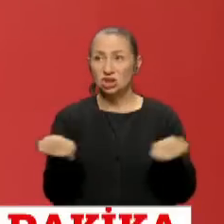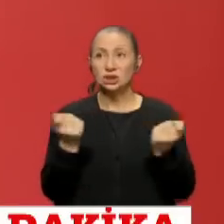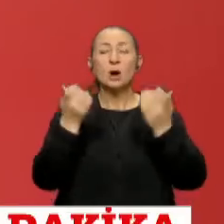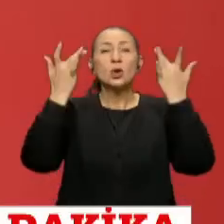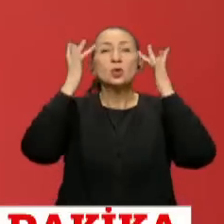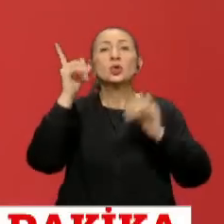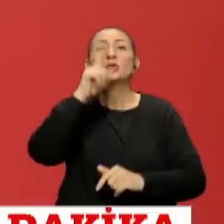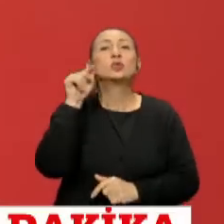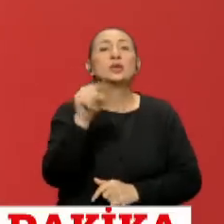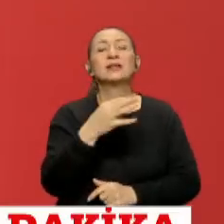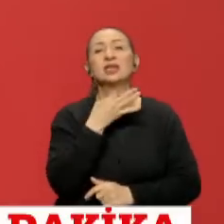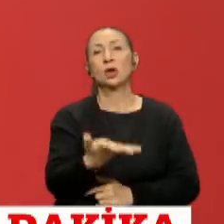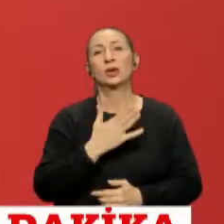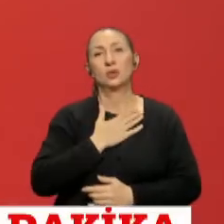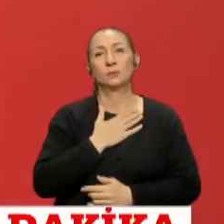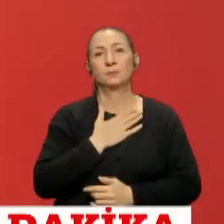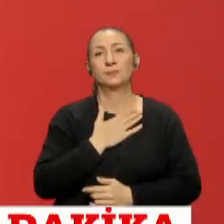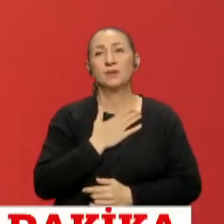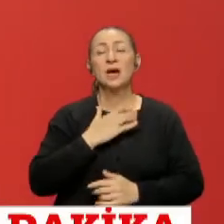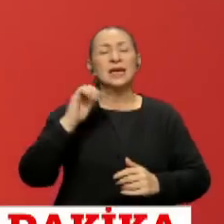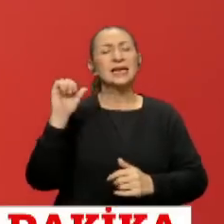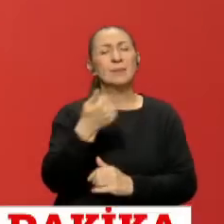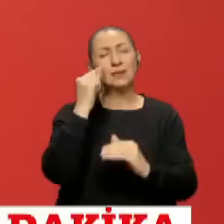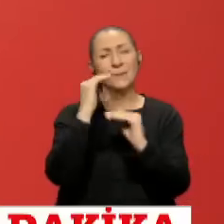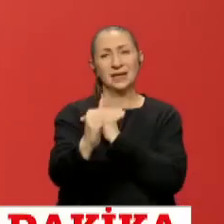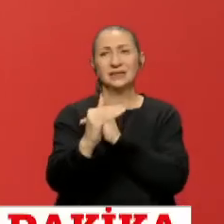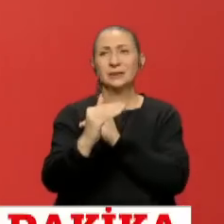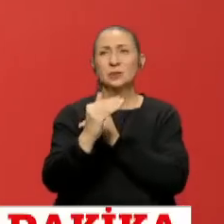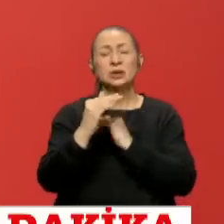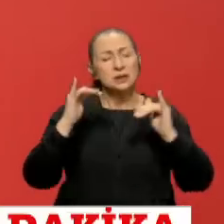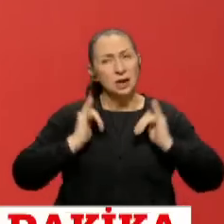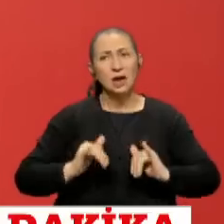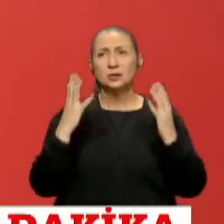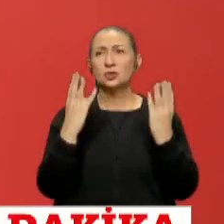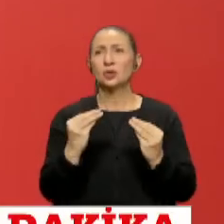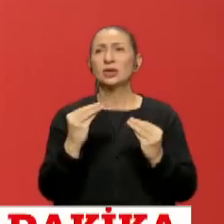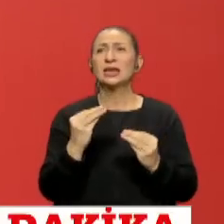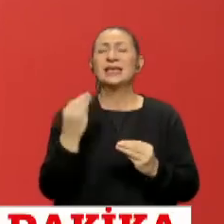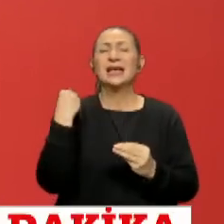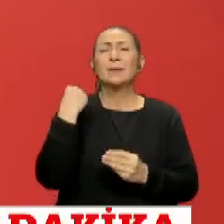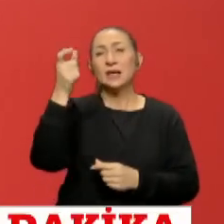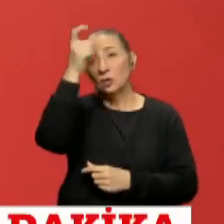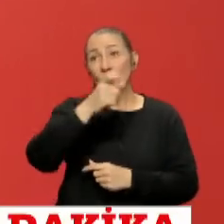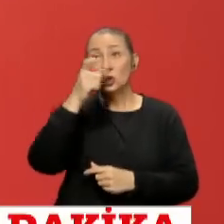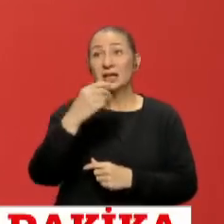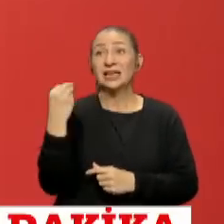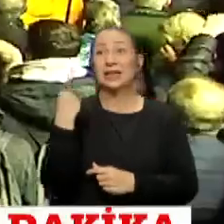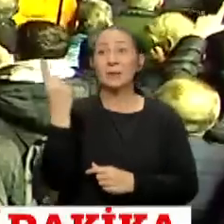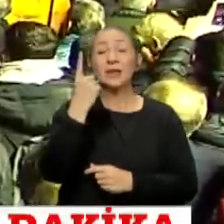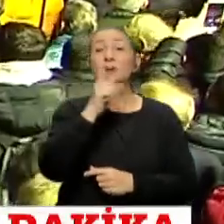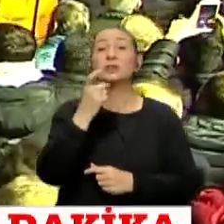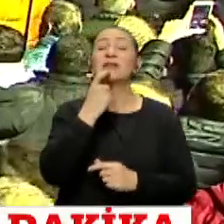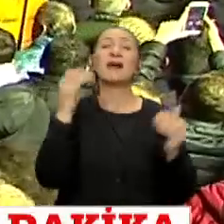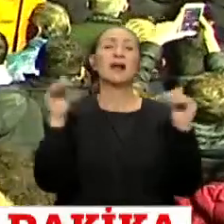kültürümüz dolayısıyla teşekkür ediyorum. Aziz milletim, müsterih ol. Yeni bir Türkiye, yeni bir